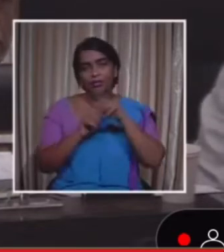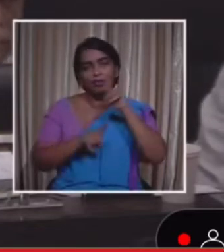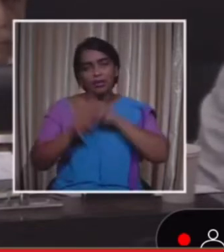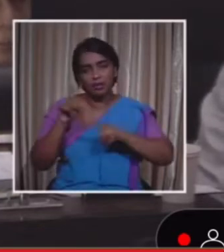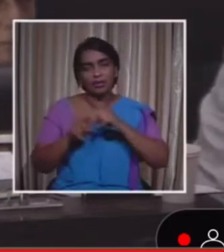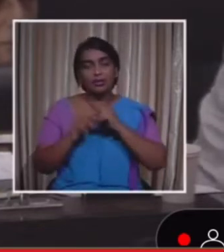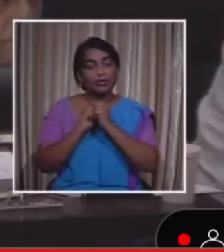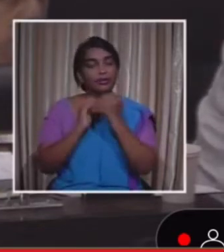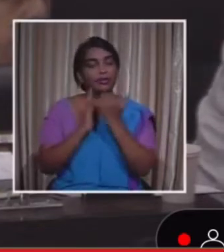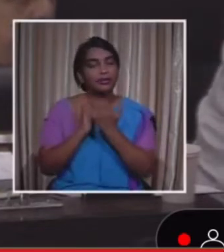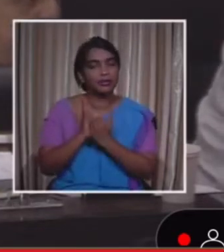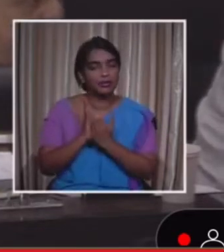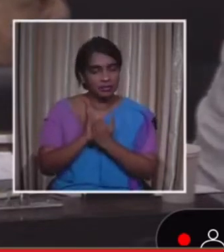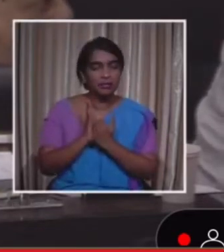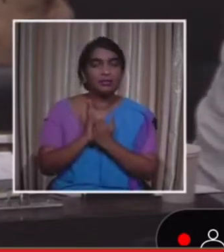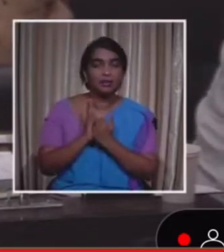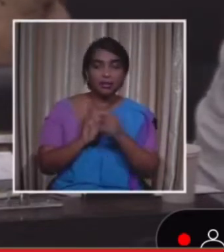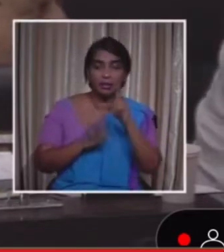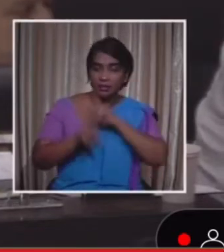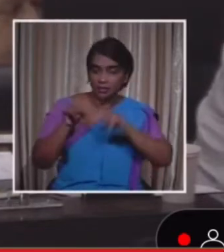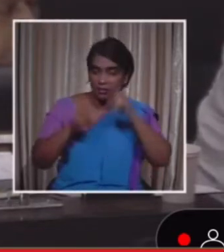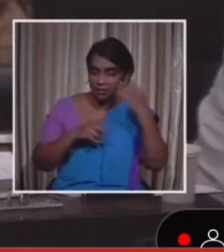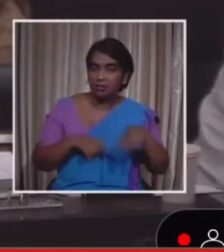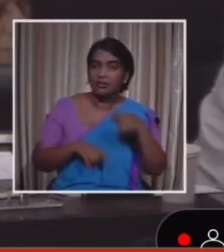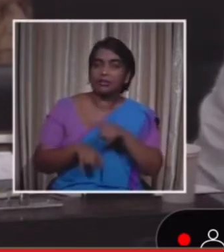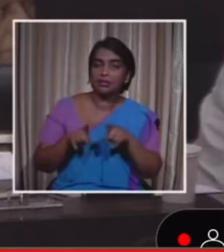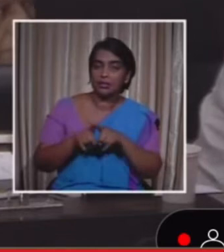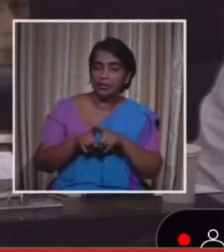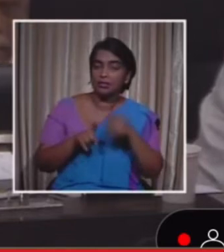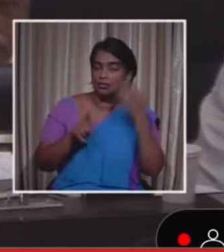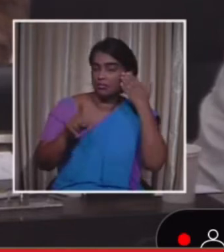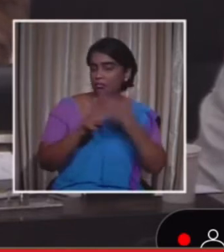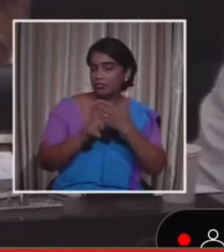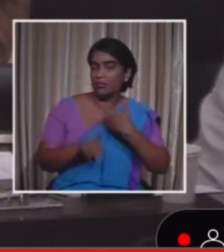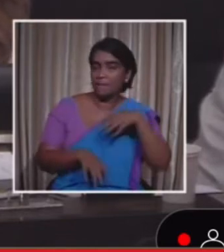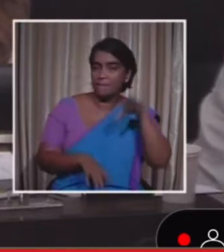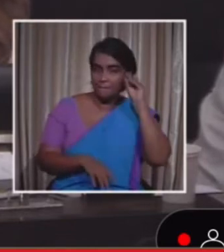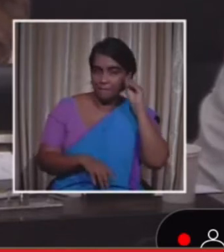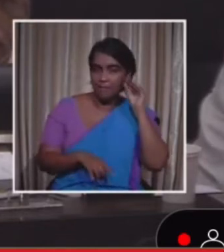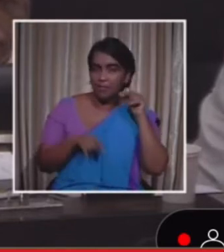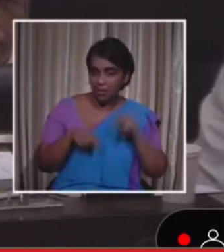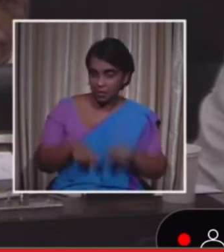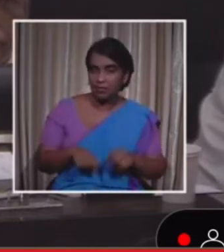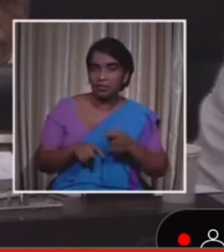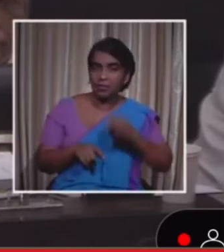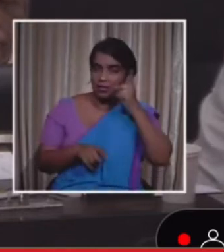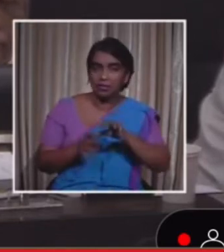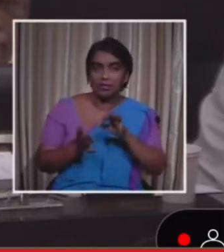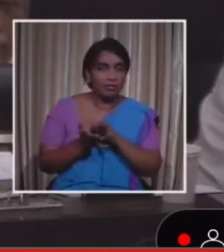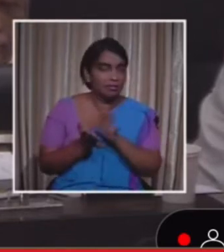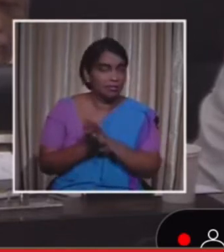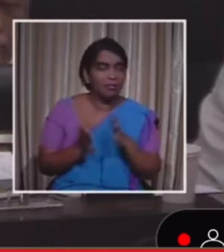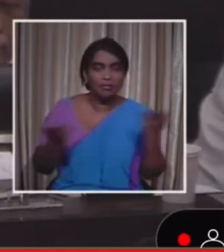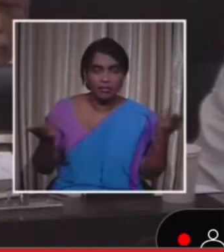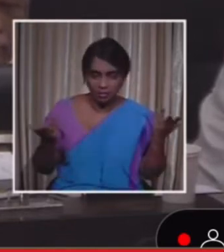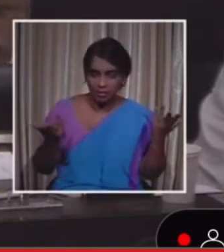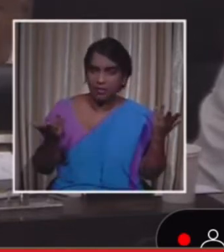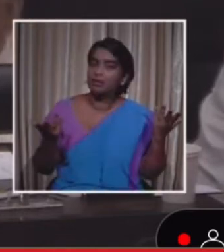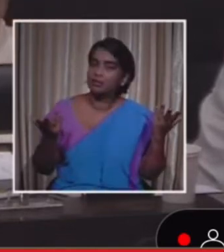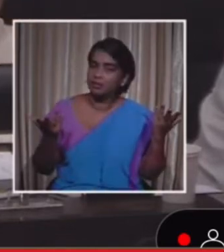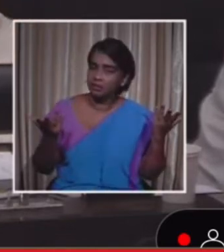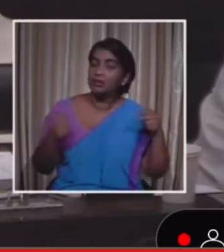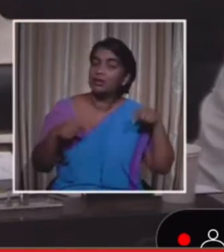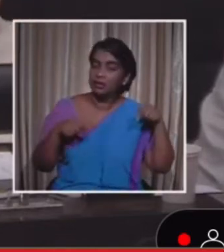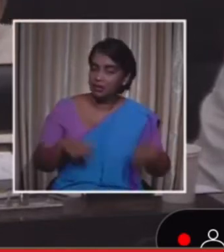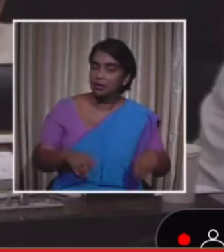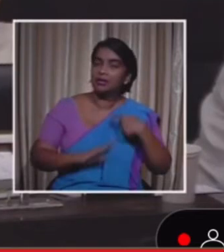වැඩසටහන කතා ගැන කතා කරලා අපි එකඟත්වයකට එන්න ඕනේ. අද එකඟත්වයකට එන්න බැරි නම් එහෙනම් මේ